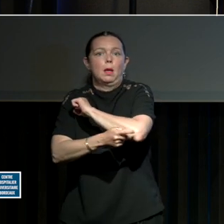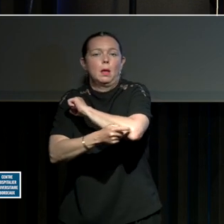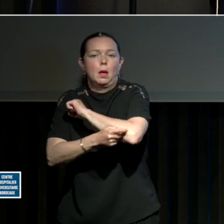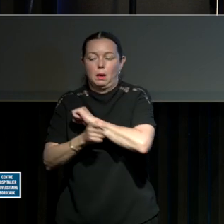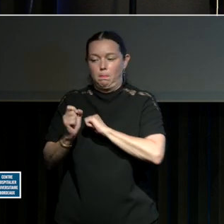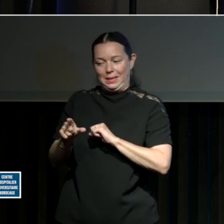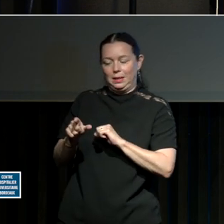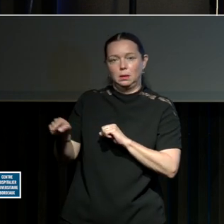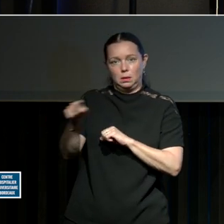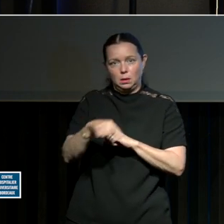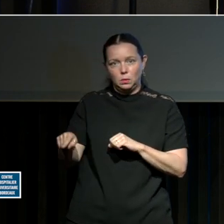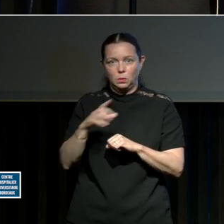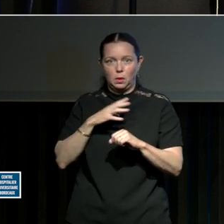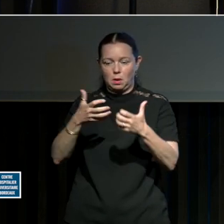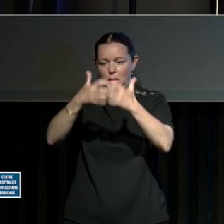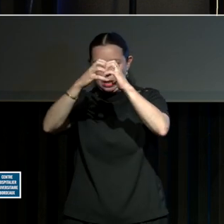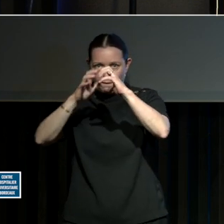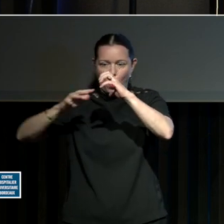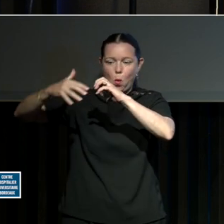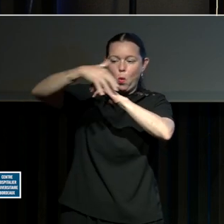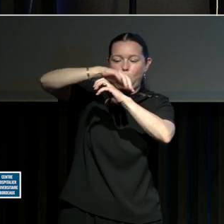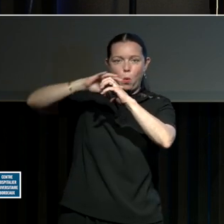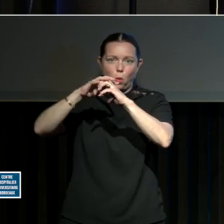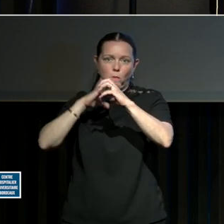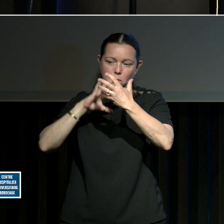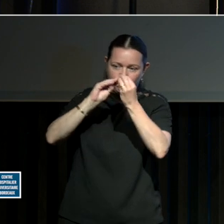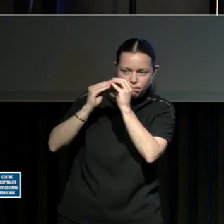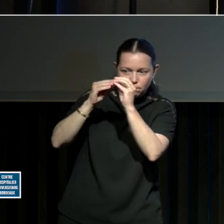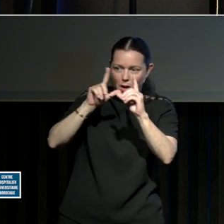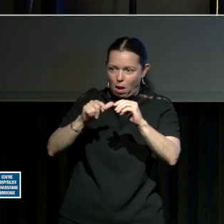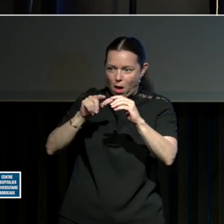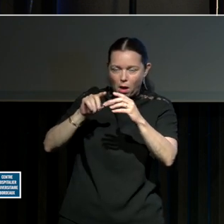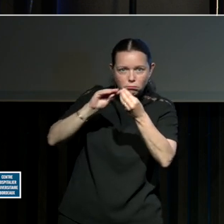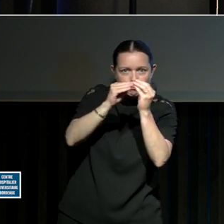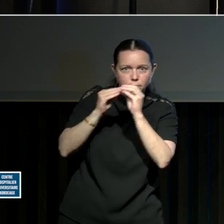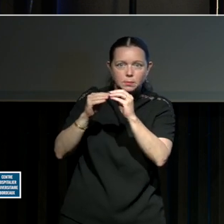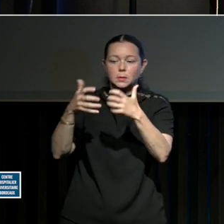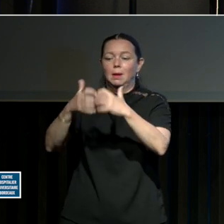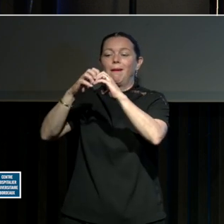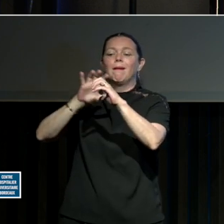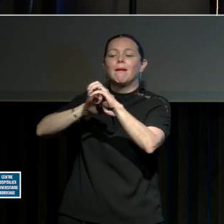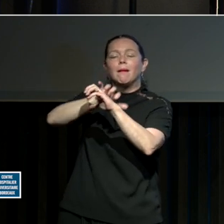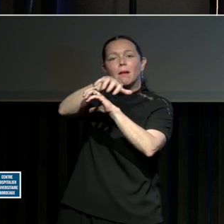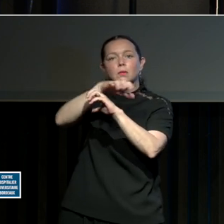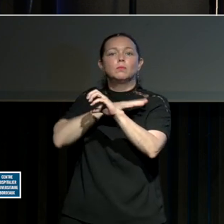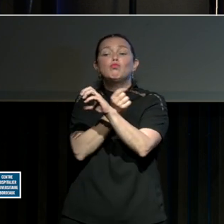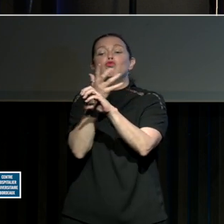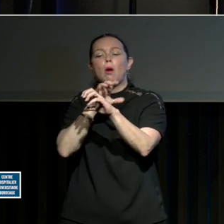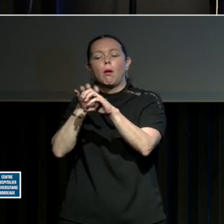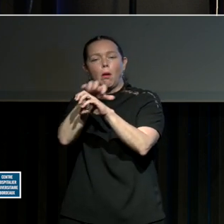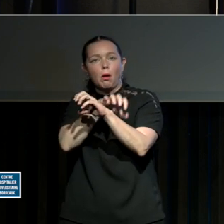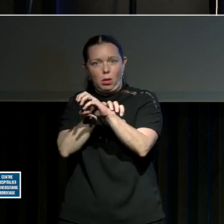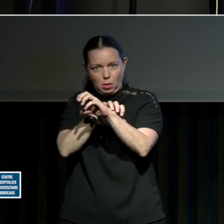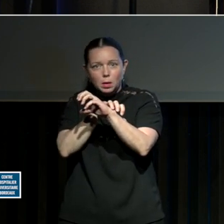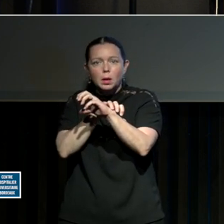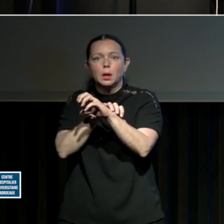présenter tout un ensemble de perturbations fonctionnelles dans tout un ensemble de régions cérébrales qui ont un rôle très